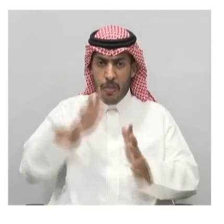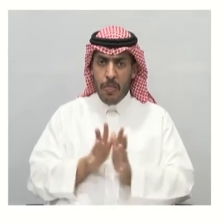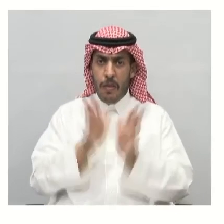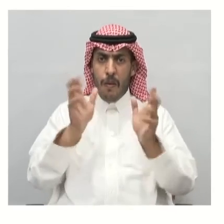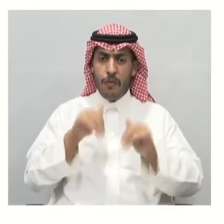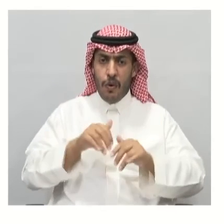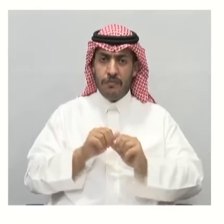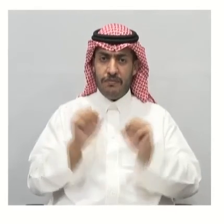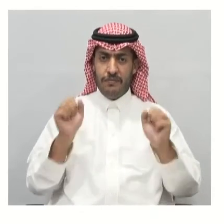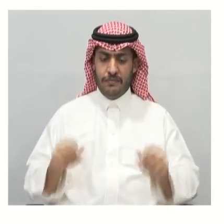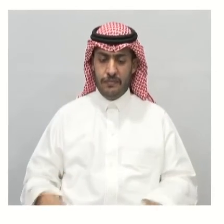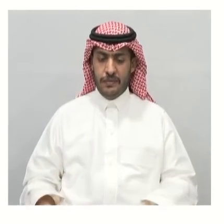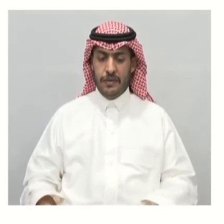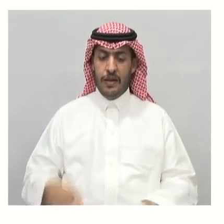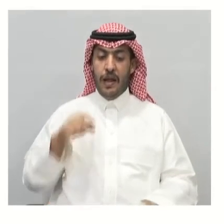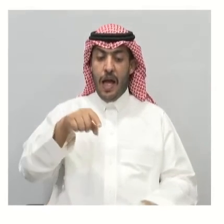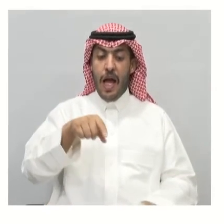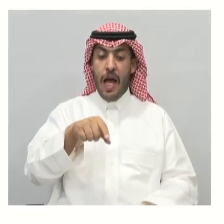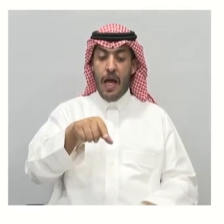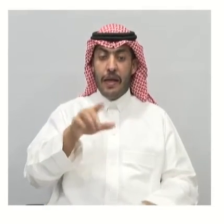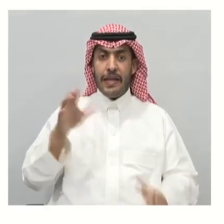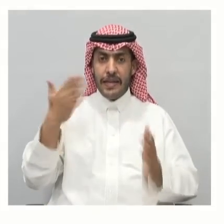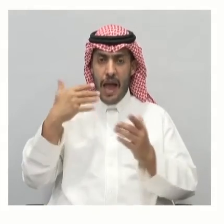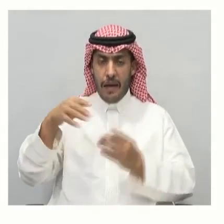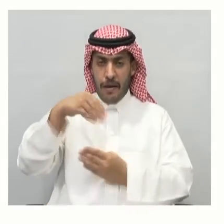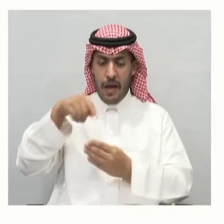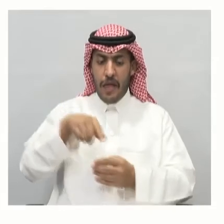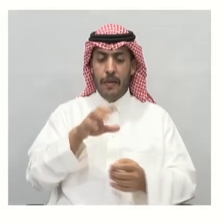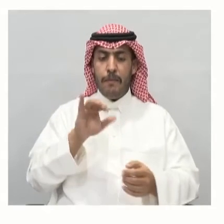زمزم وهذه الكعبه وهنا مقام